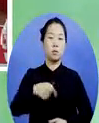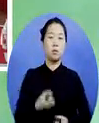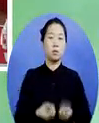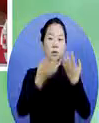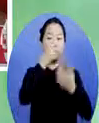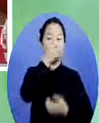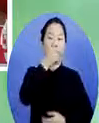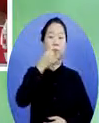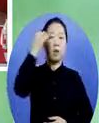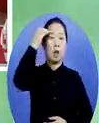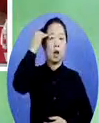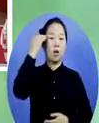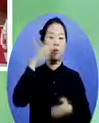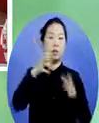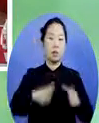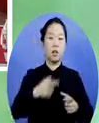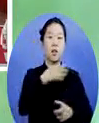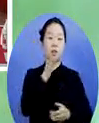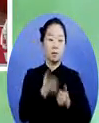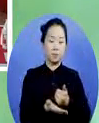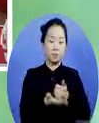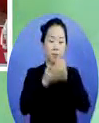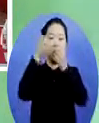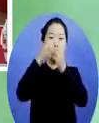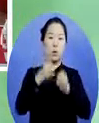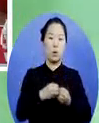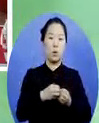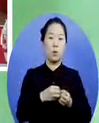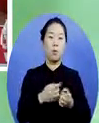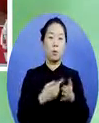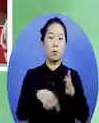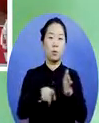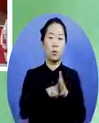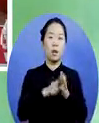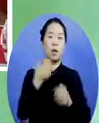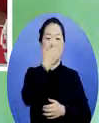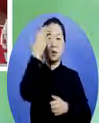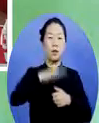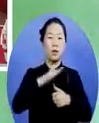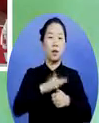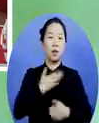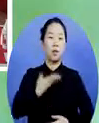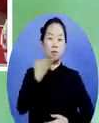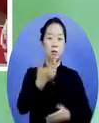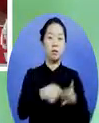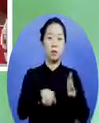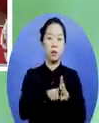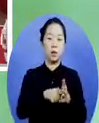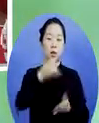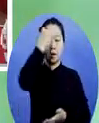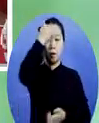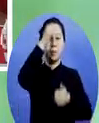사상과 어르신을 공경하는 아름다운 전통이 후세들에게 이어지고 자라나는 청소년들에게 교훈이 되는 공격